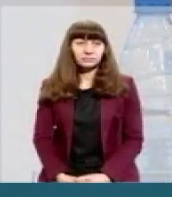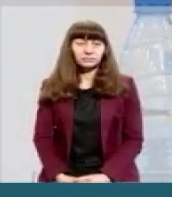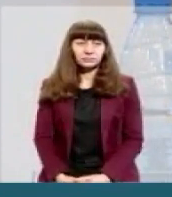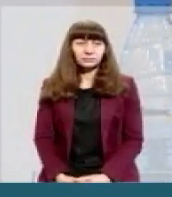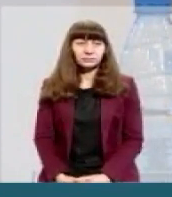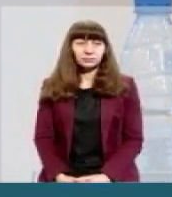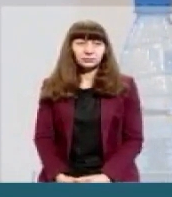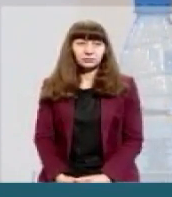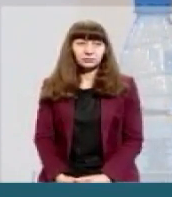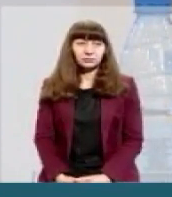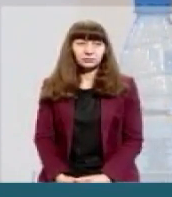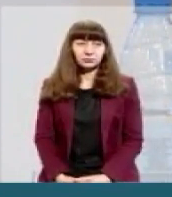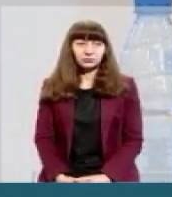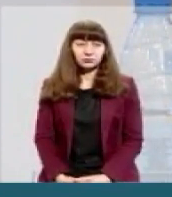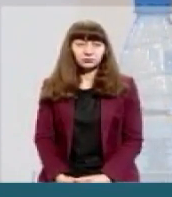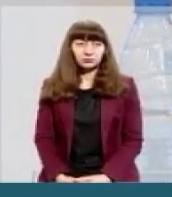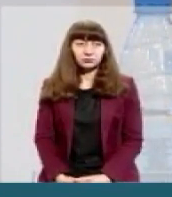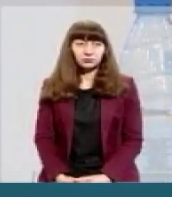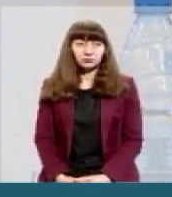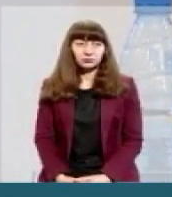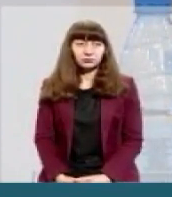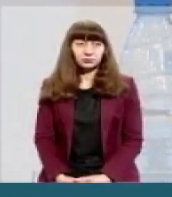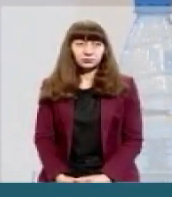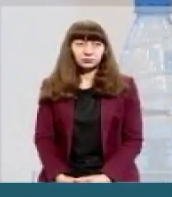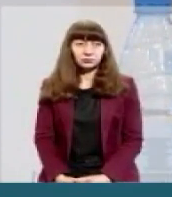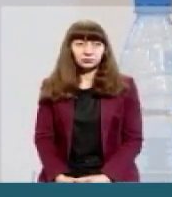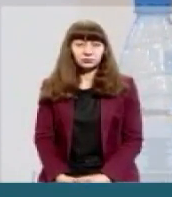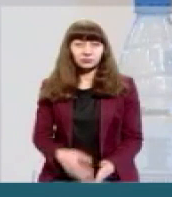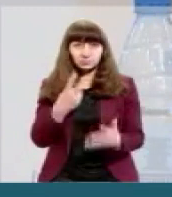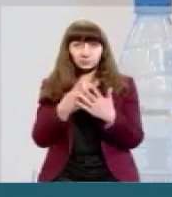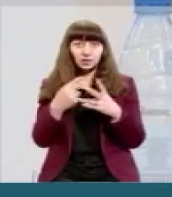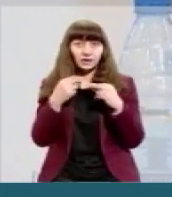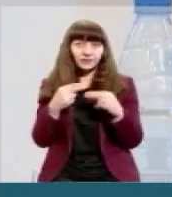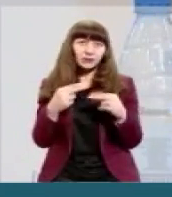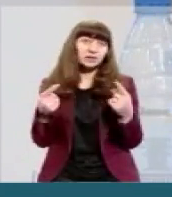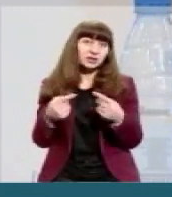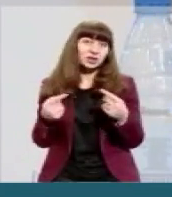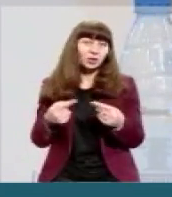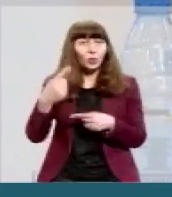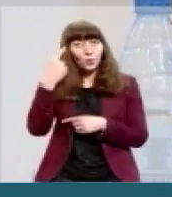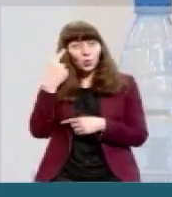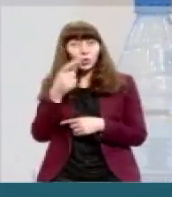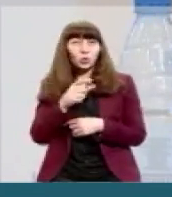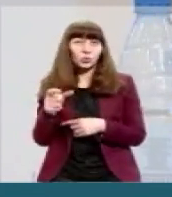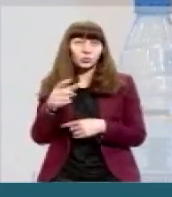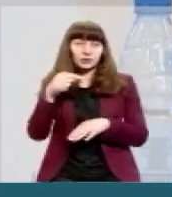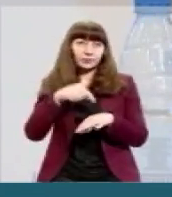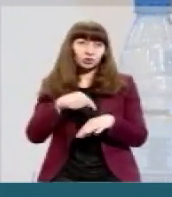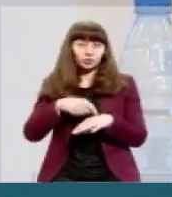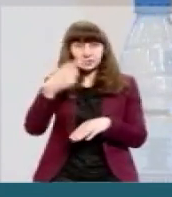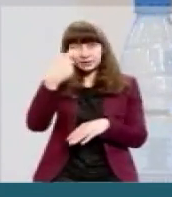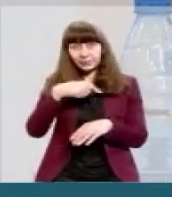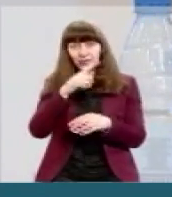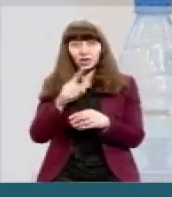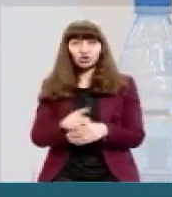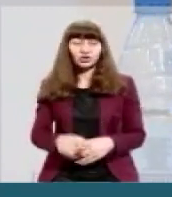соответственно, вы видите эффект, и, соответственно, это, я думаю, люди это на себе должны ощутить.